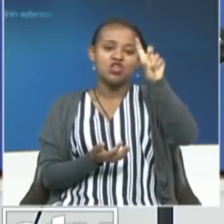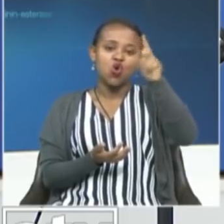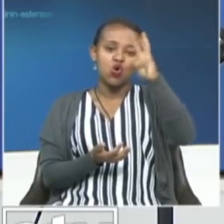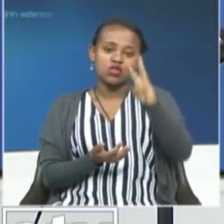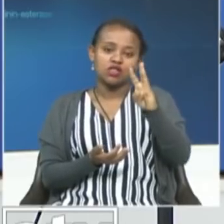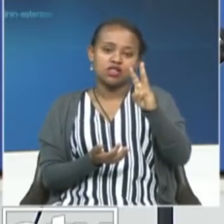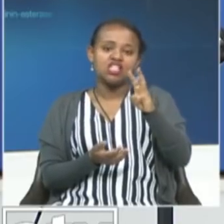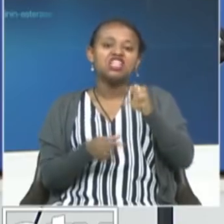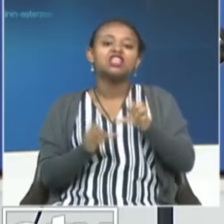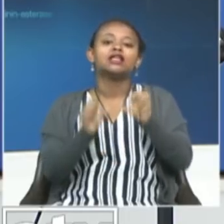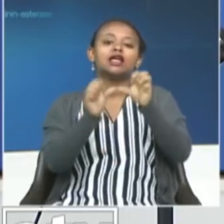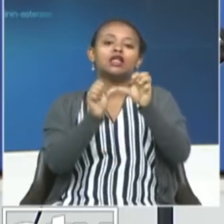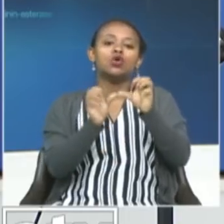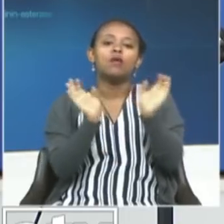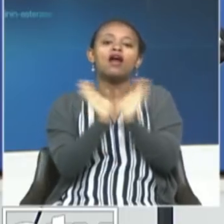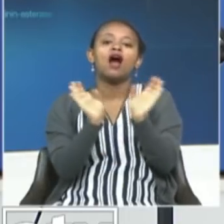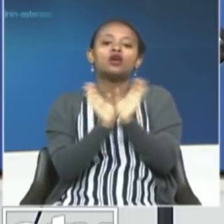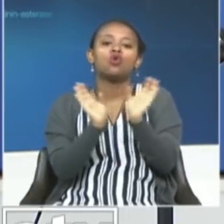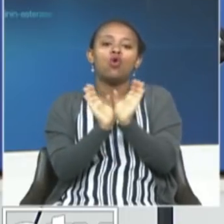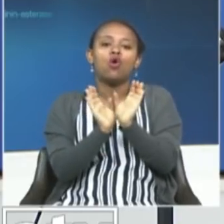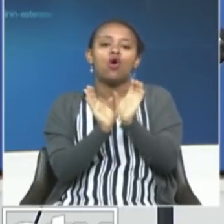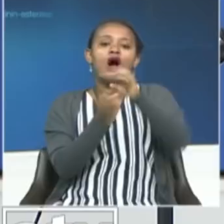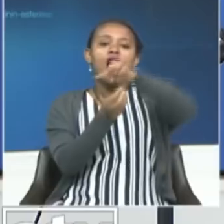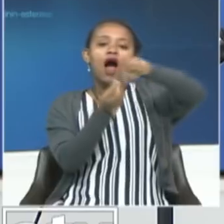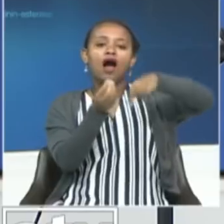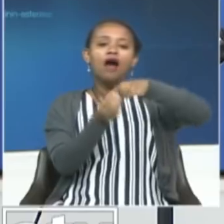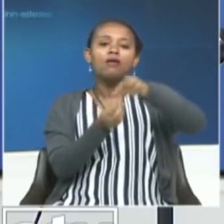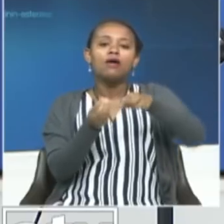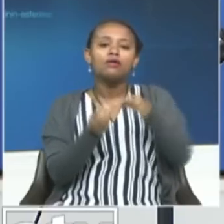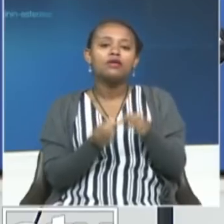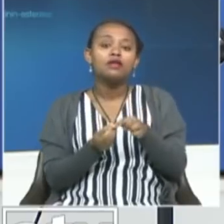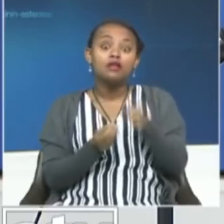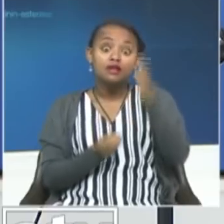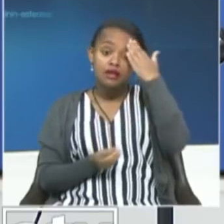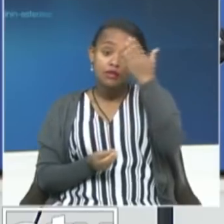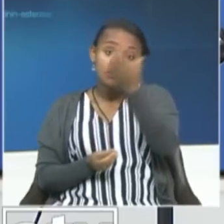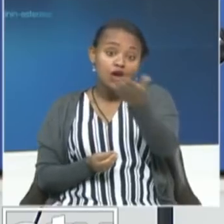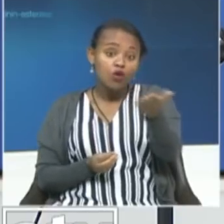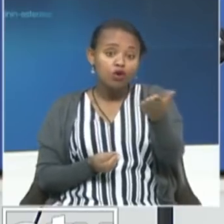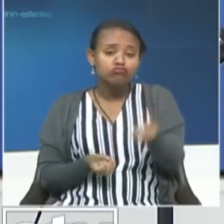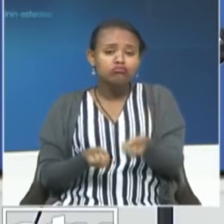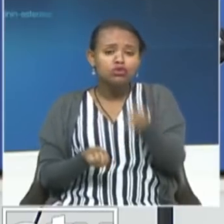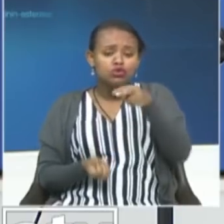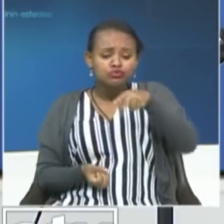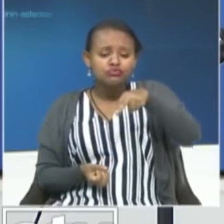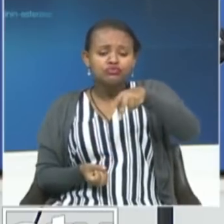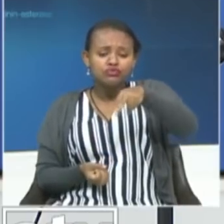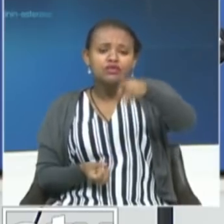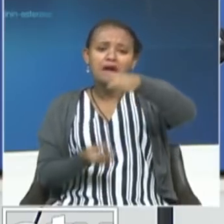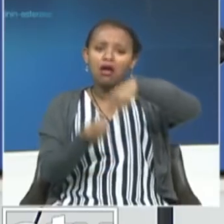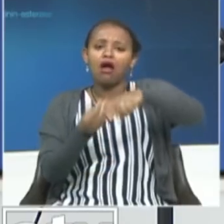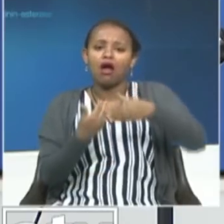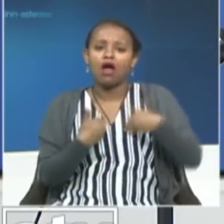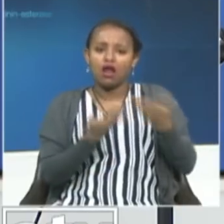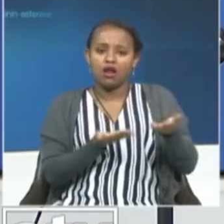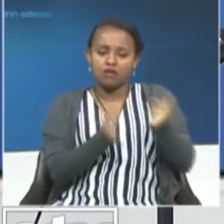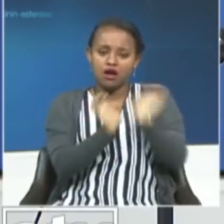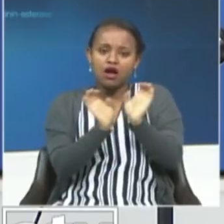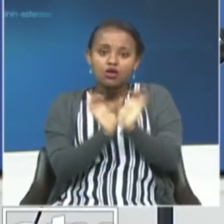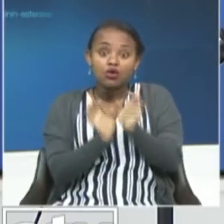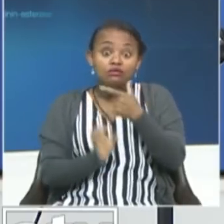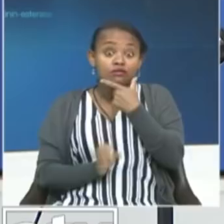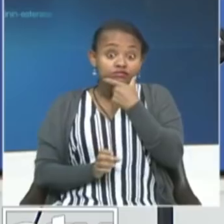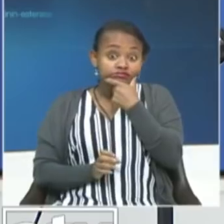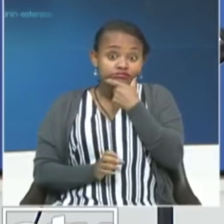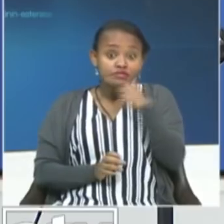ይቀጥሉ እስቲ። አዎ መርካቶ አካባቢ ምናልባት ያው እንደሚታወቅ ብዙ እግረኛ የሚበዛበት አካባቢ ነው እና